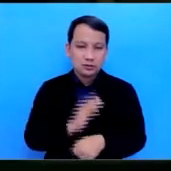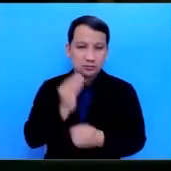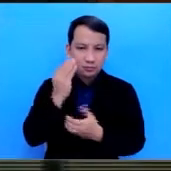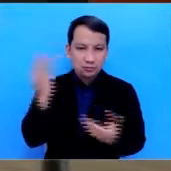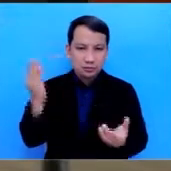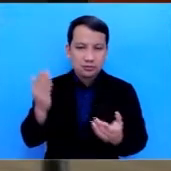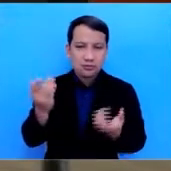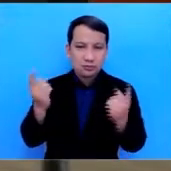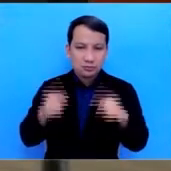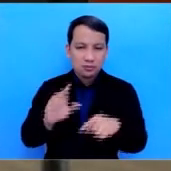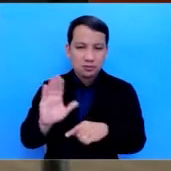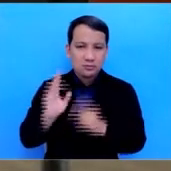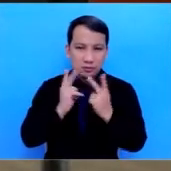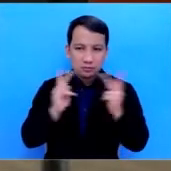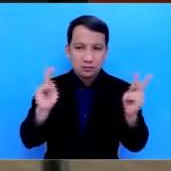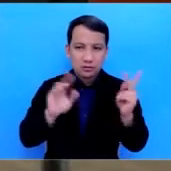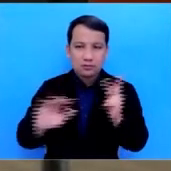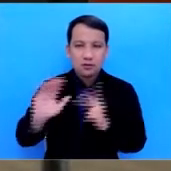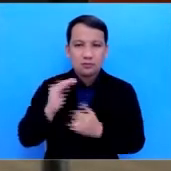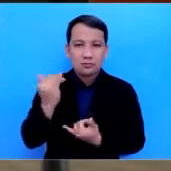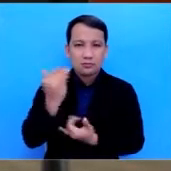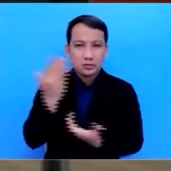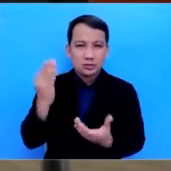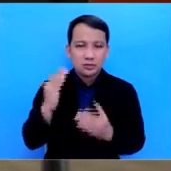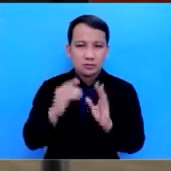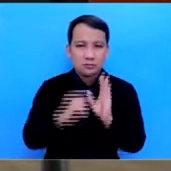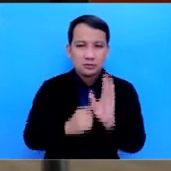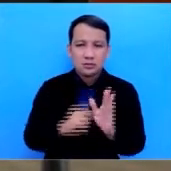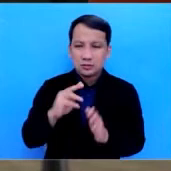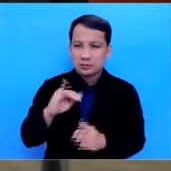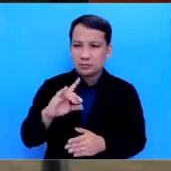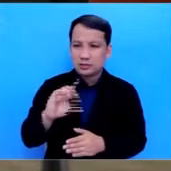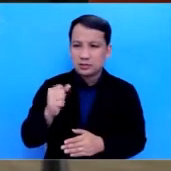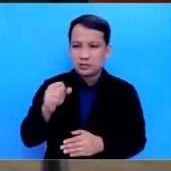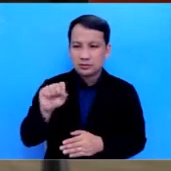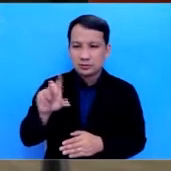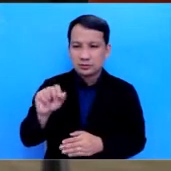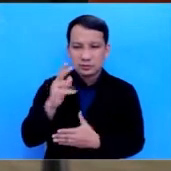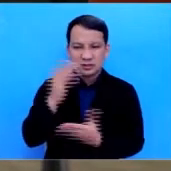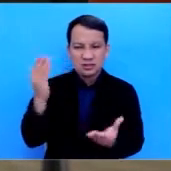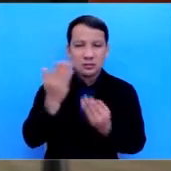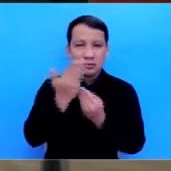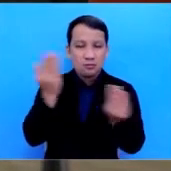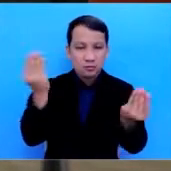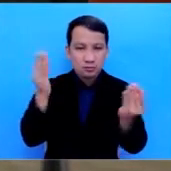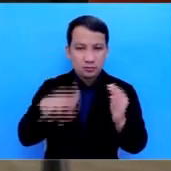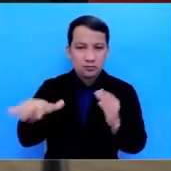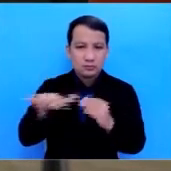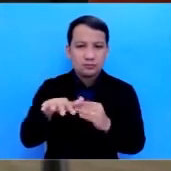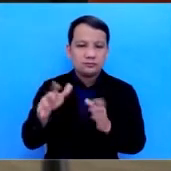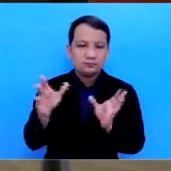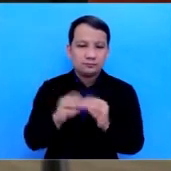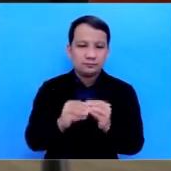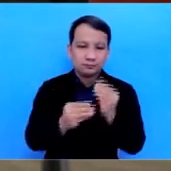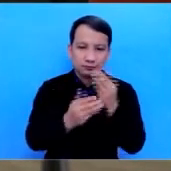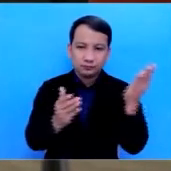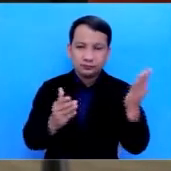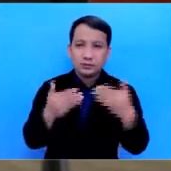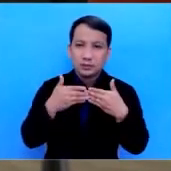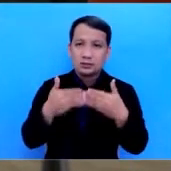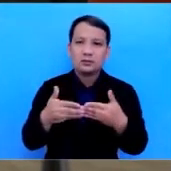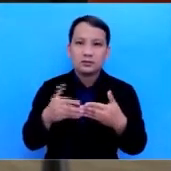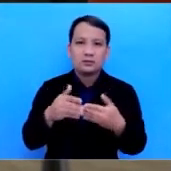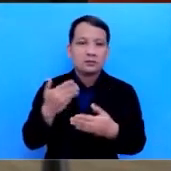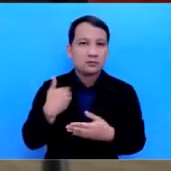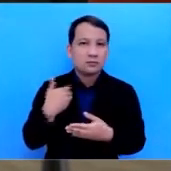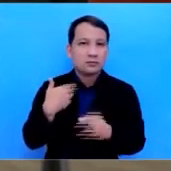nga ang proklamasyon kahapon ng Magic 12 ay nagpaalala ngayon ng Commission on Elections sa lahat ng mga kumandidato na tuloy man o